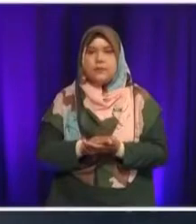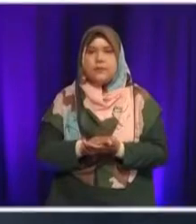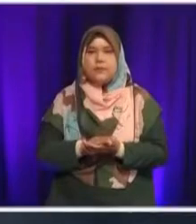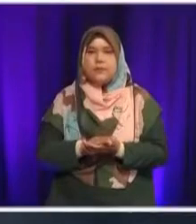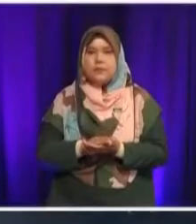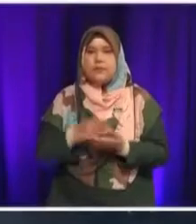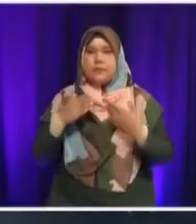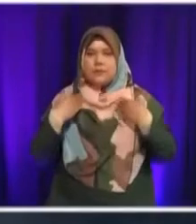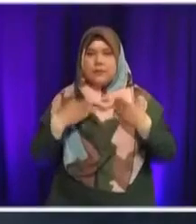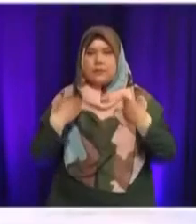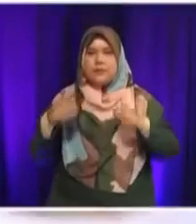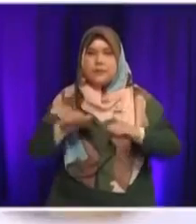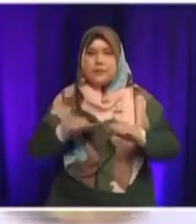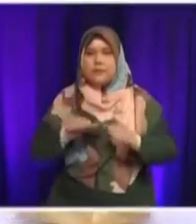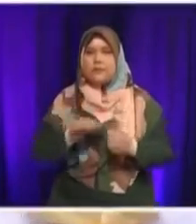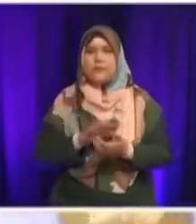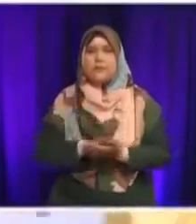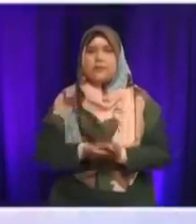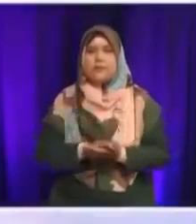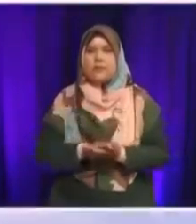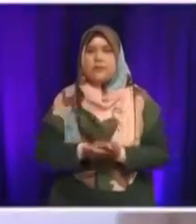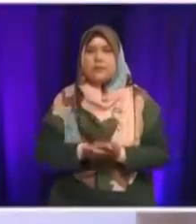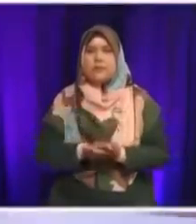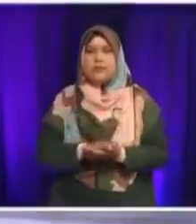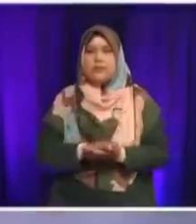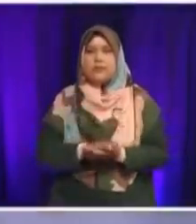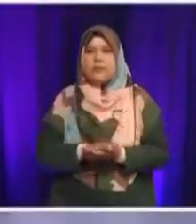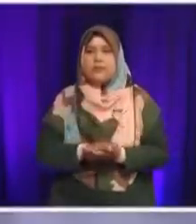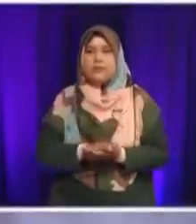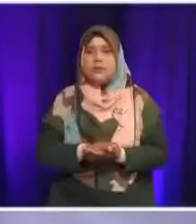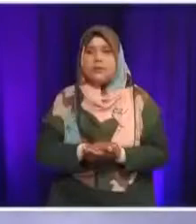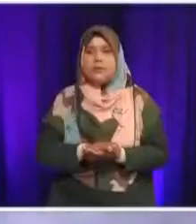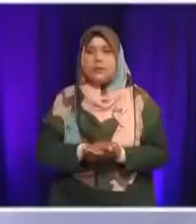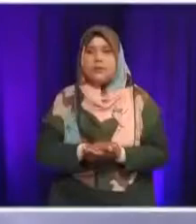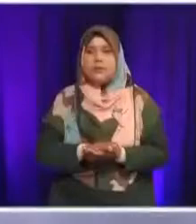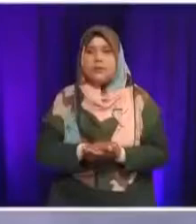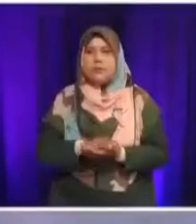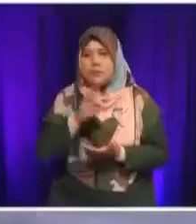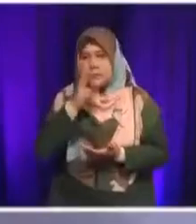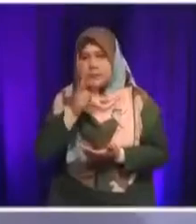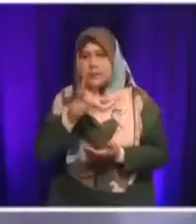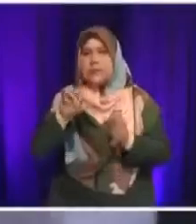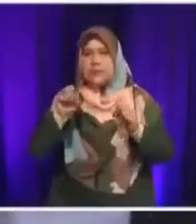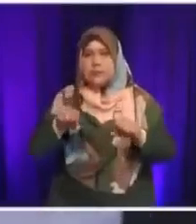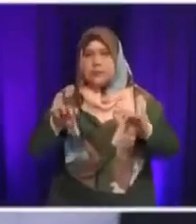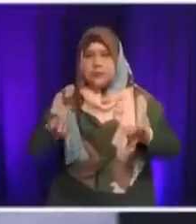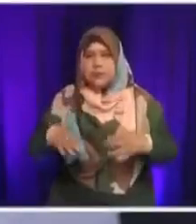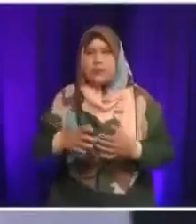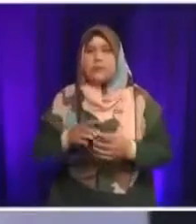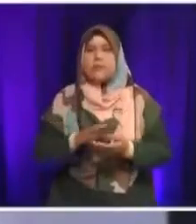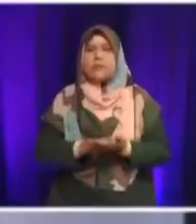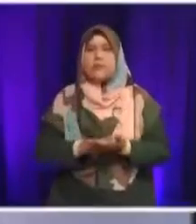ini kan sebenarnya walaupun mereka tidak mengambil mata pelajaran ini yang menonton kita sekarang ini boleh buat di rumah kan ya boleh